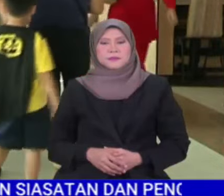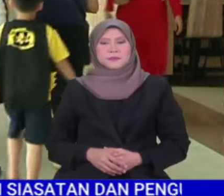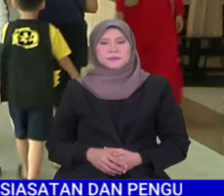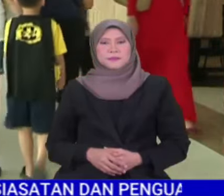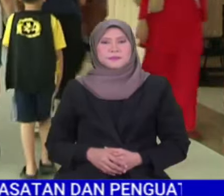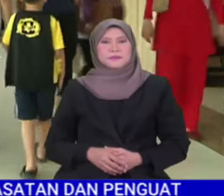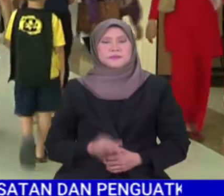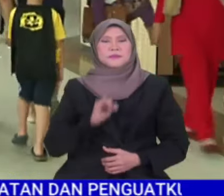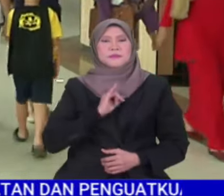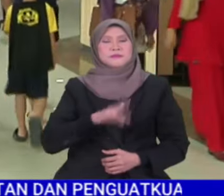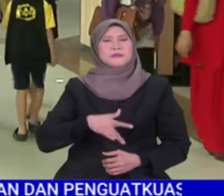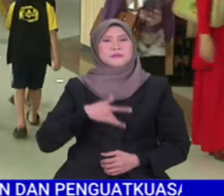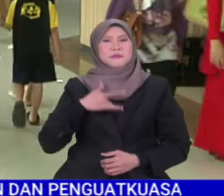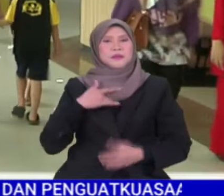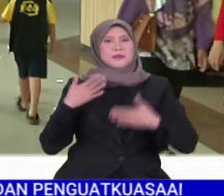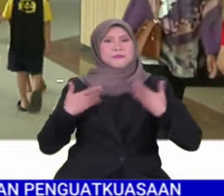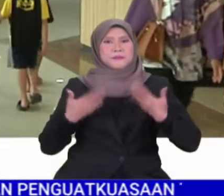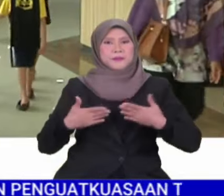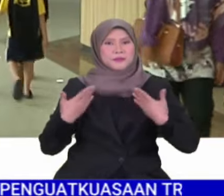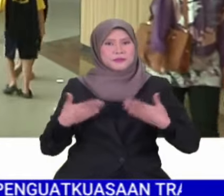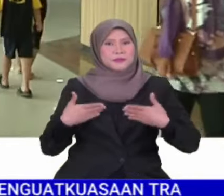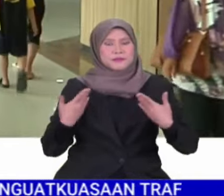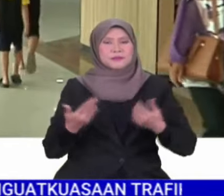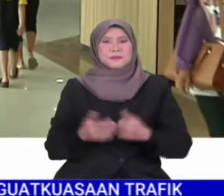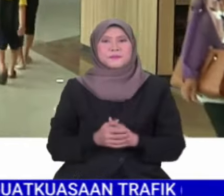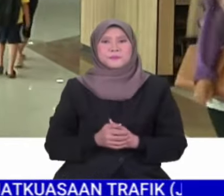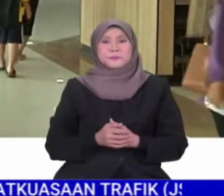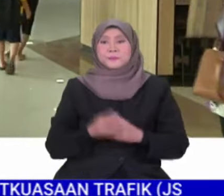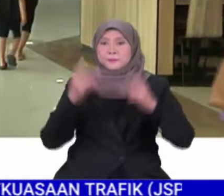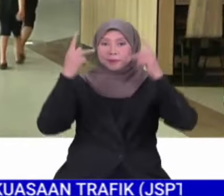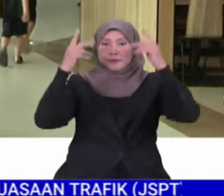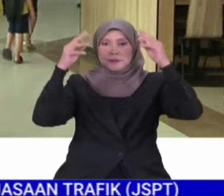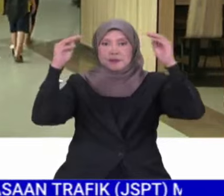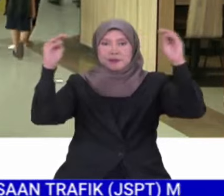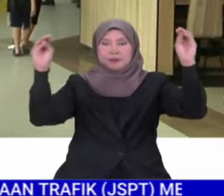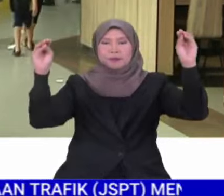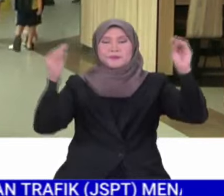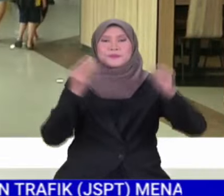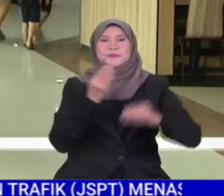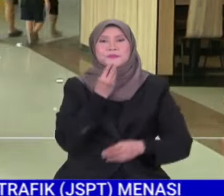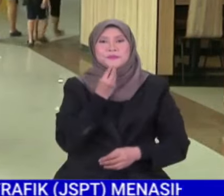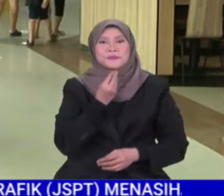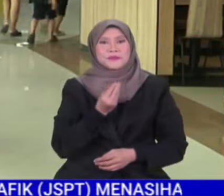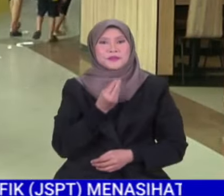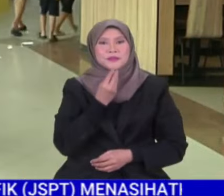Saya rasa sangat gembira dengan apa yang Perdana Menteri kita Datuk Seri Anwar Ibrahim